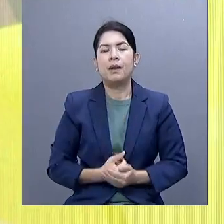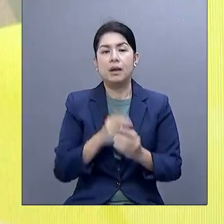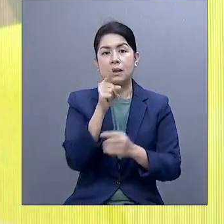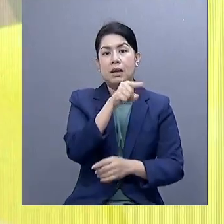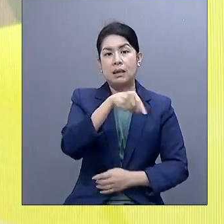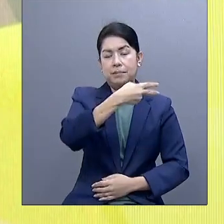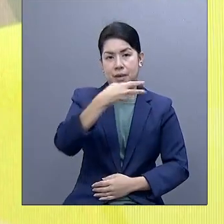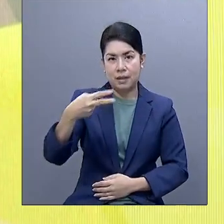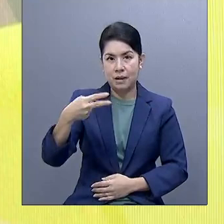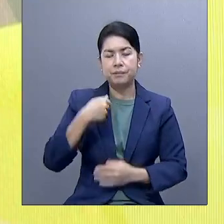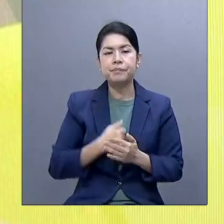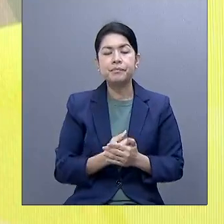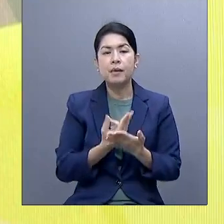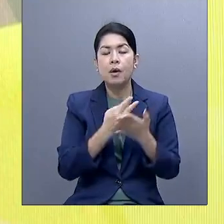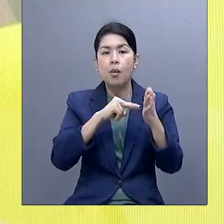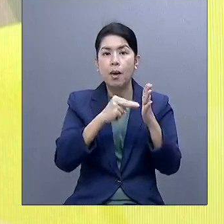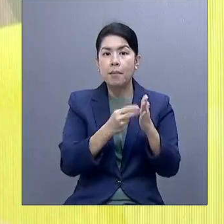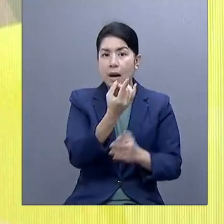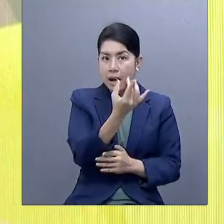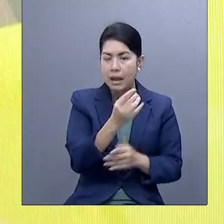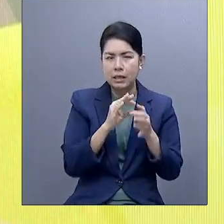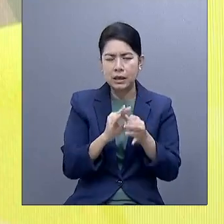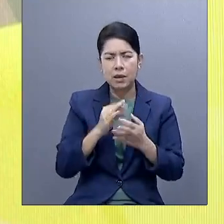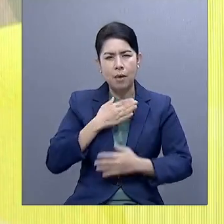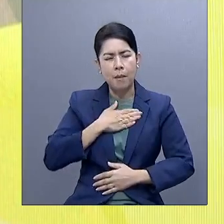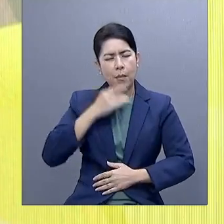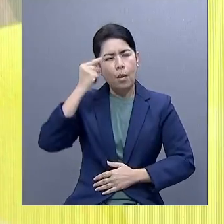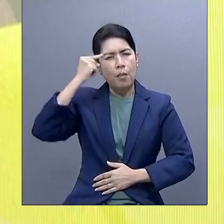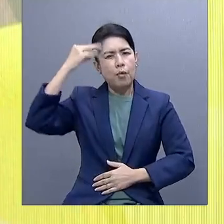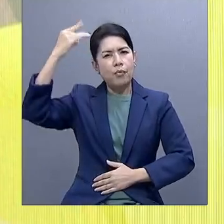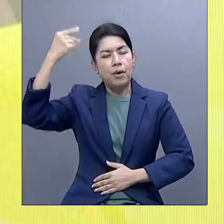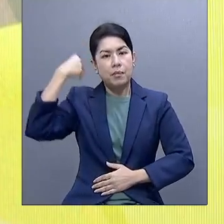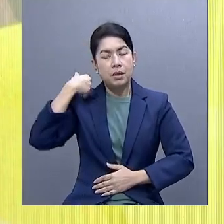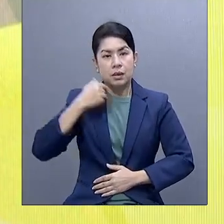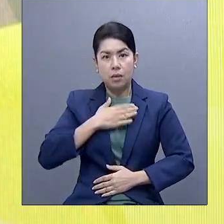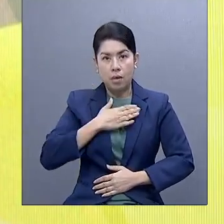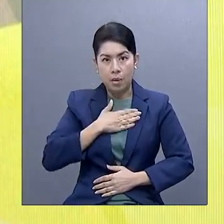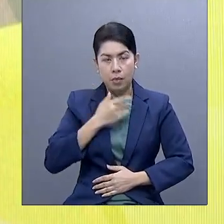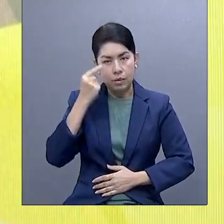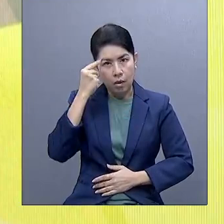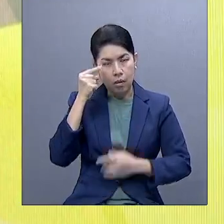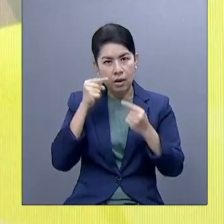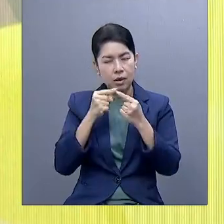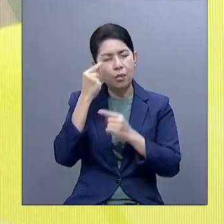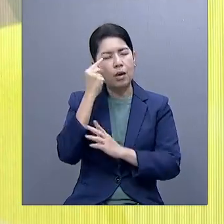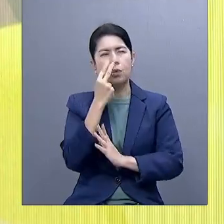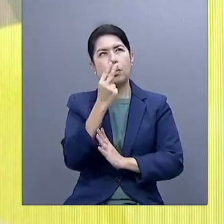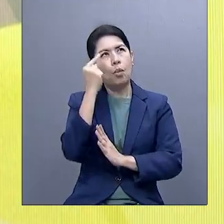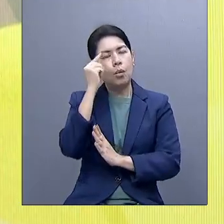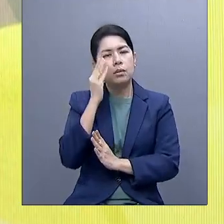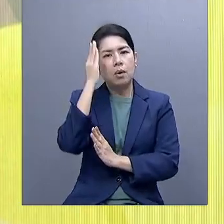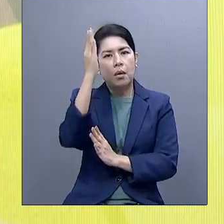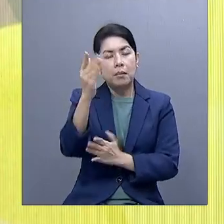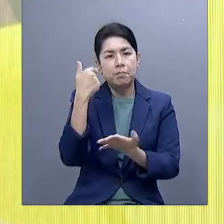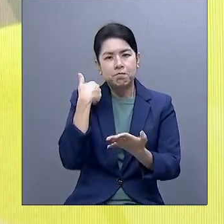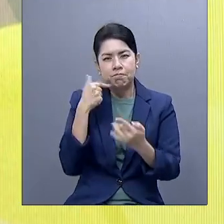all darkness นะคะนั่นหมายความว่าคำว่าความหวังเนี่ยนะคะก็คือความสามารถของเราในการที่เราจะเห็นแสงสว่างท่ามกลางความมืด